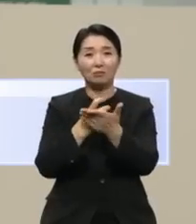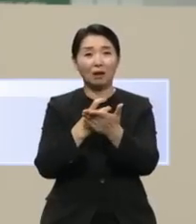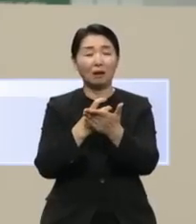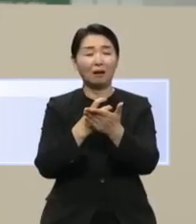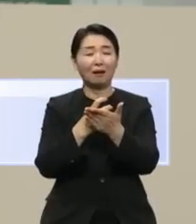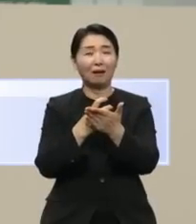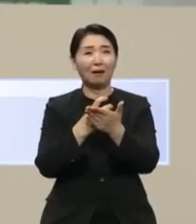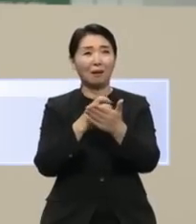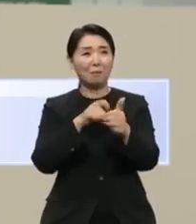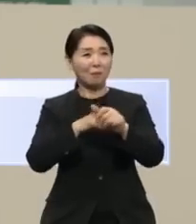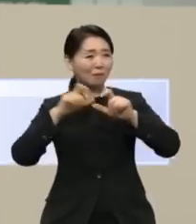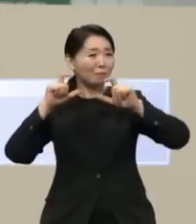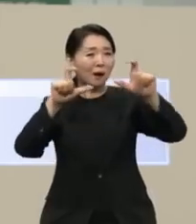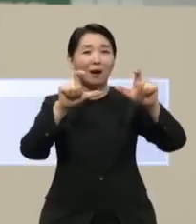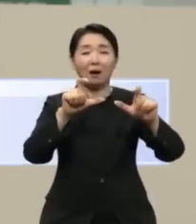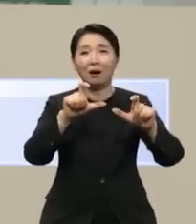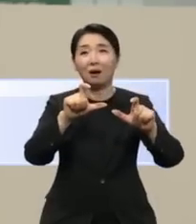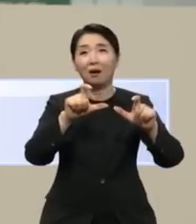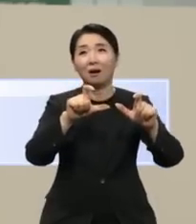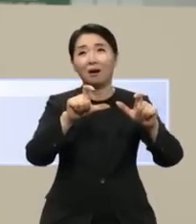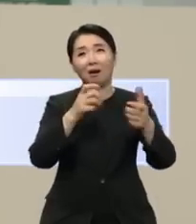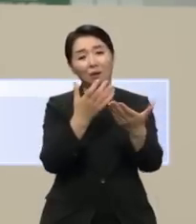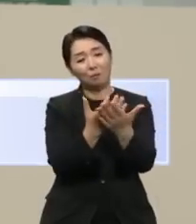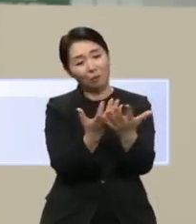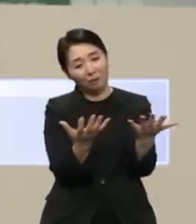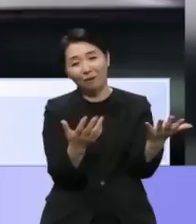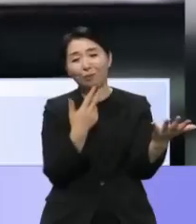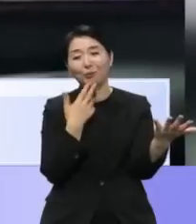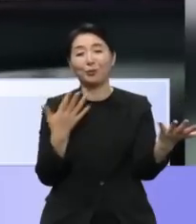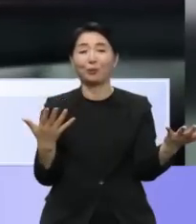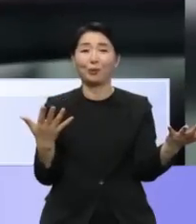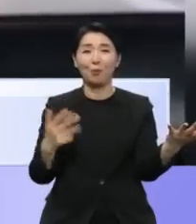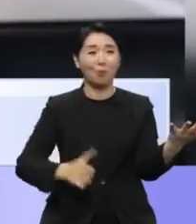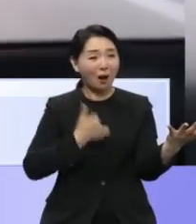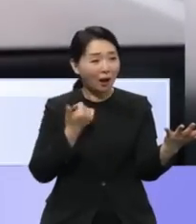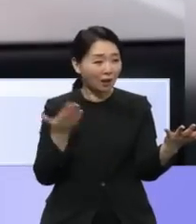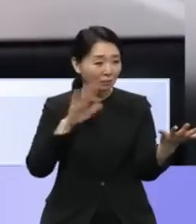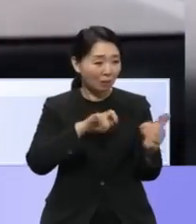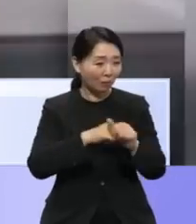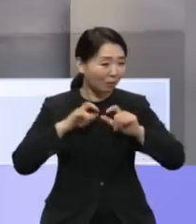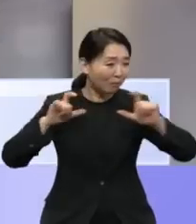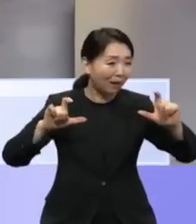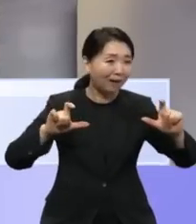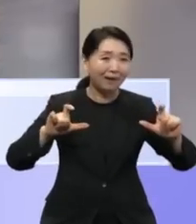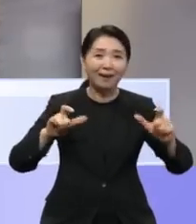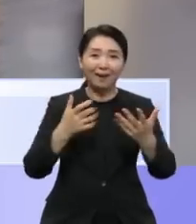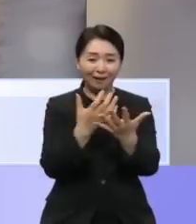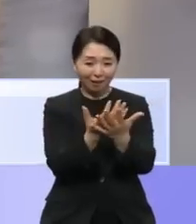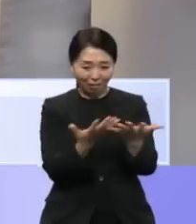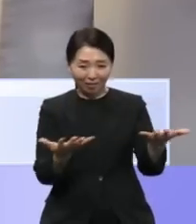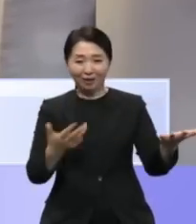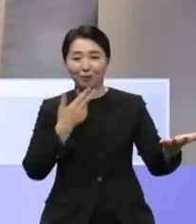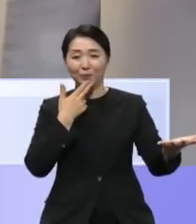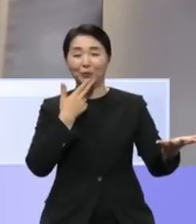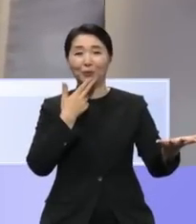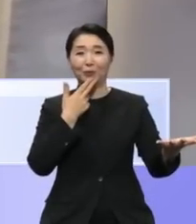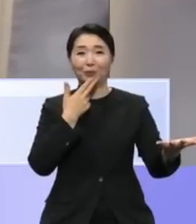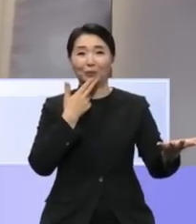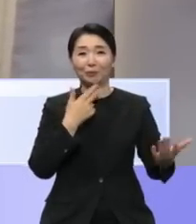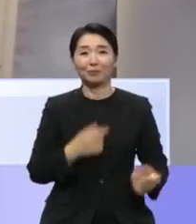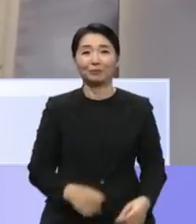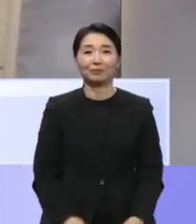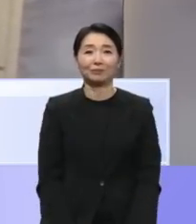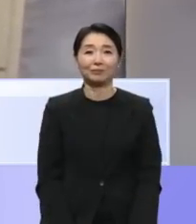할 수 있는 근거조항은 전혀 없습니다 화는 나지만 화는 나지만 처벌할 수 있는 조항은 사실 없어요 근데 모든 걸 다 처벌할 수도 없는